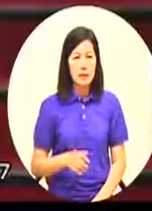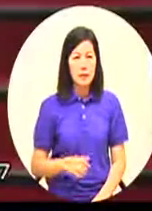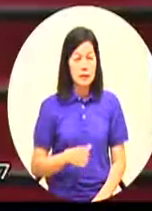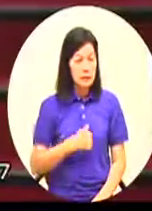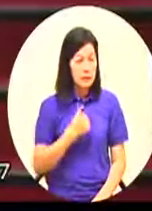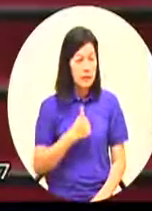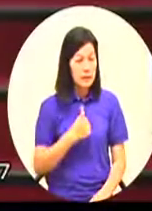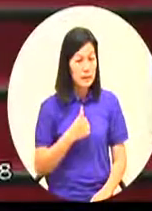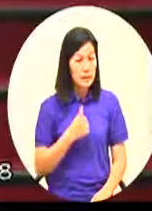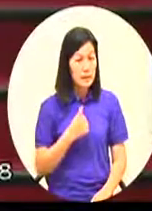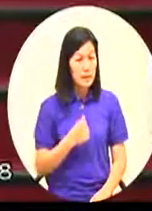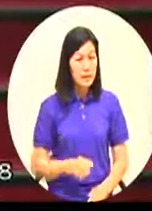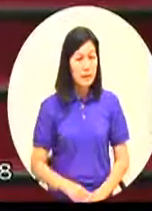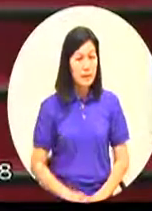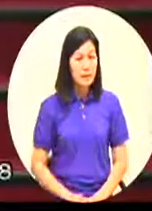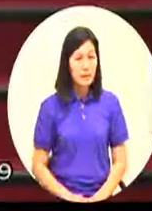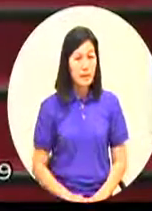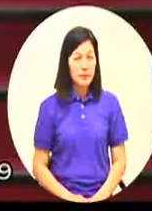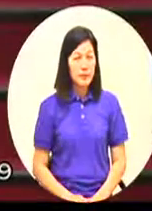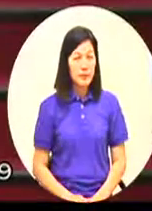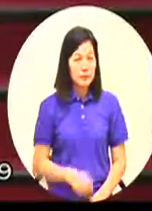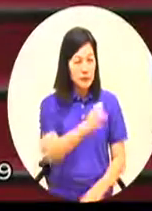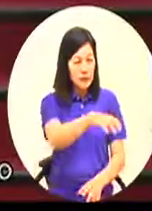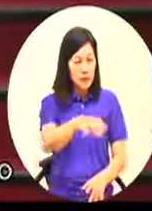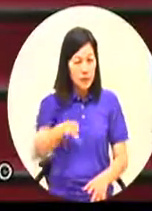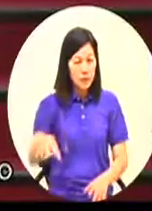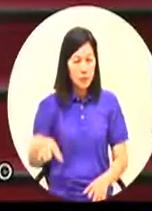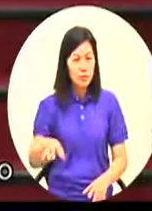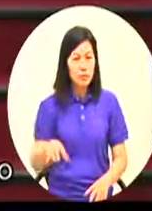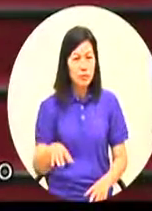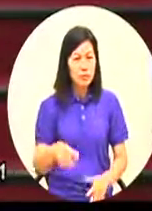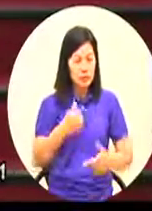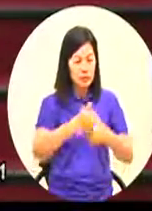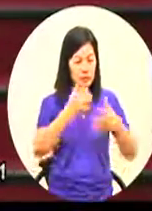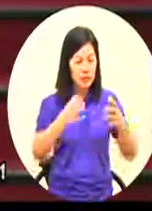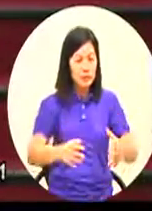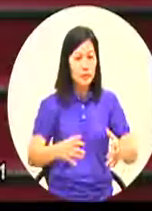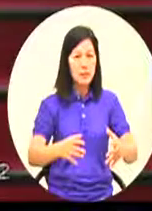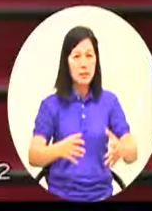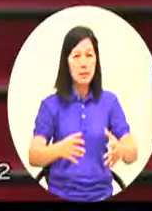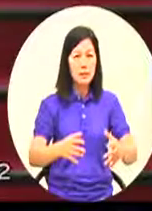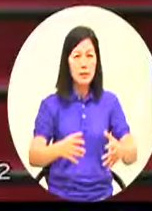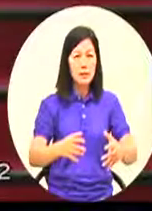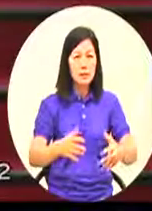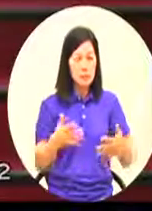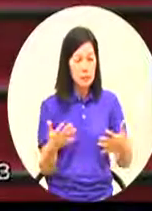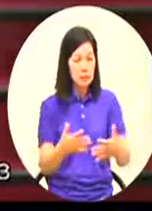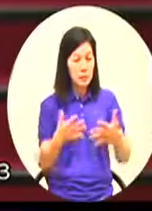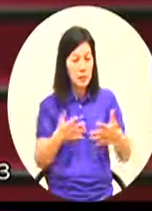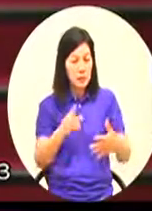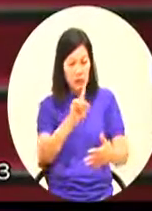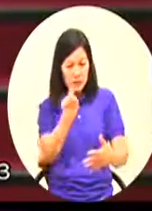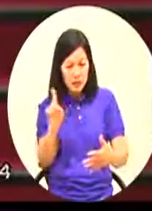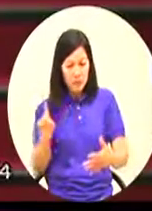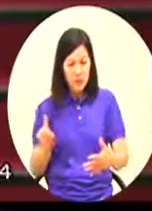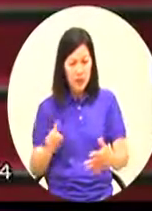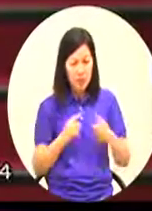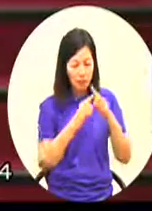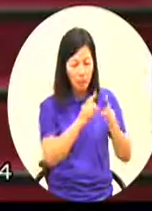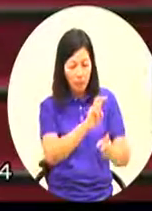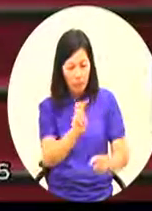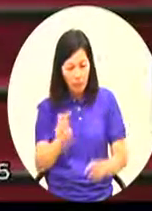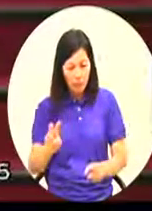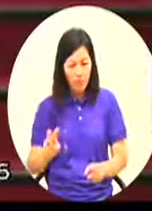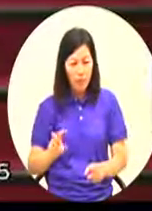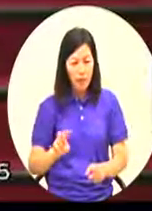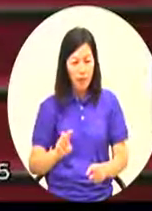以相关我们地方整个建设、整个地方问题的这一些局处室哦，能够